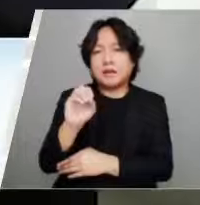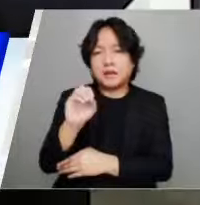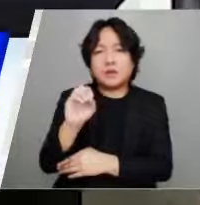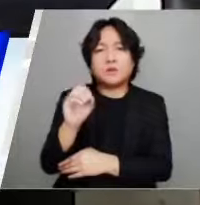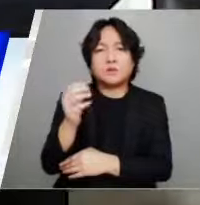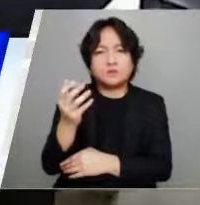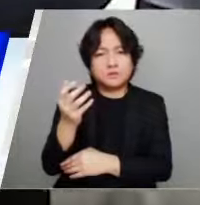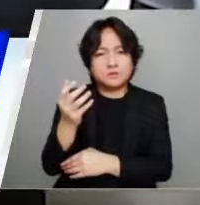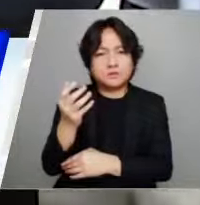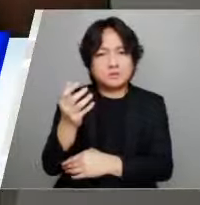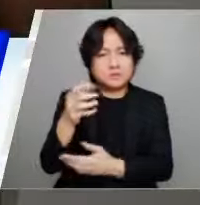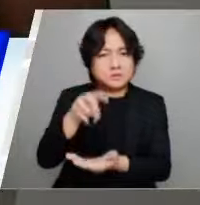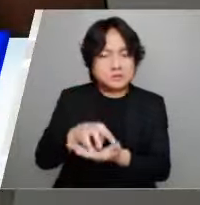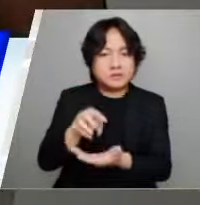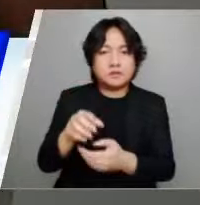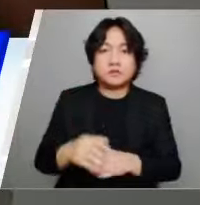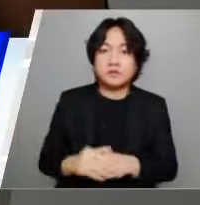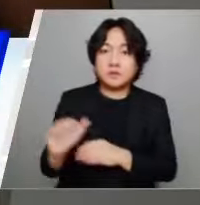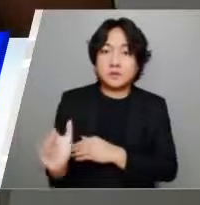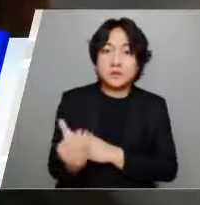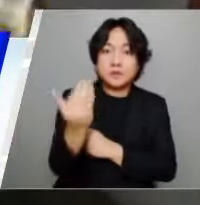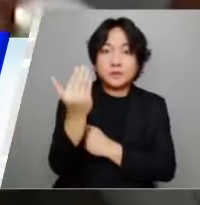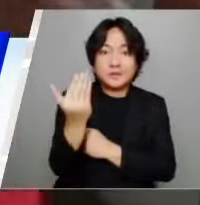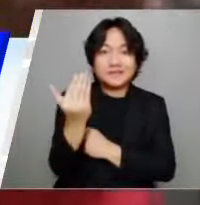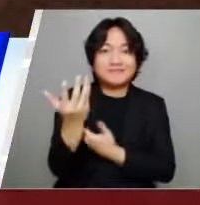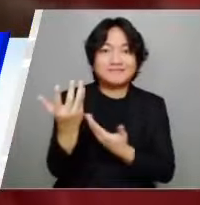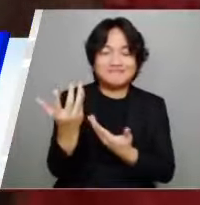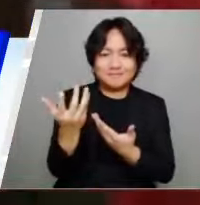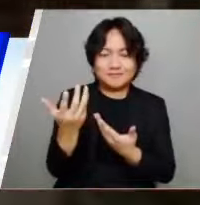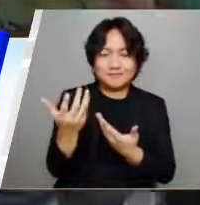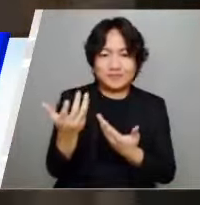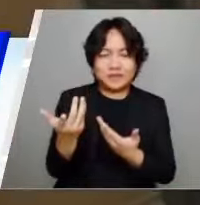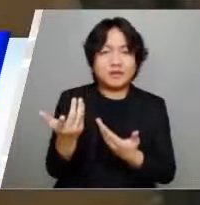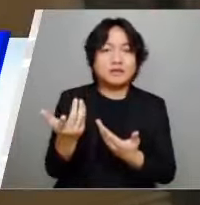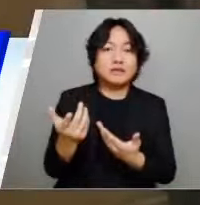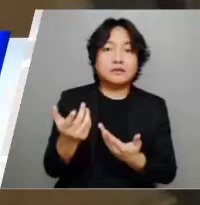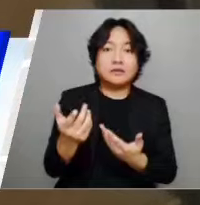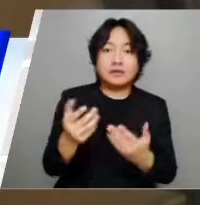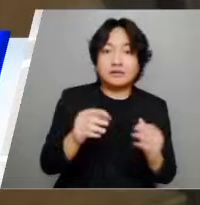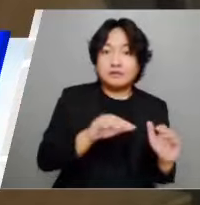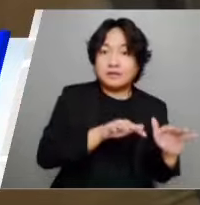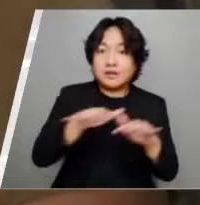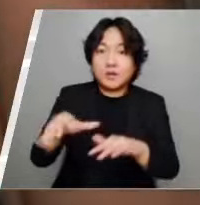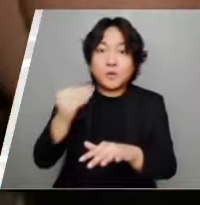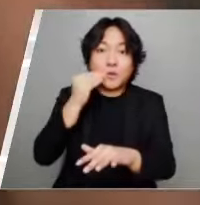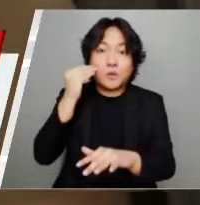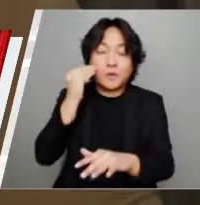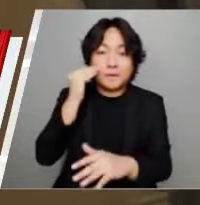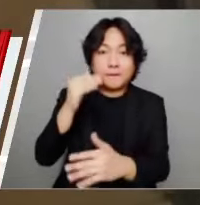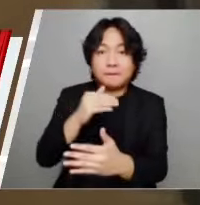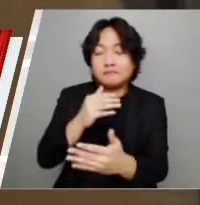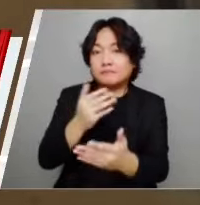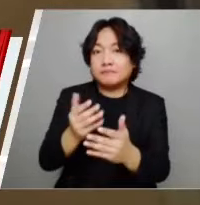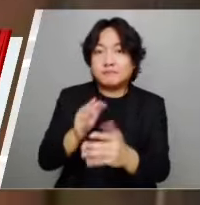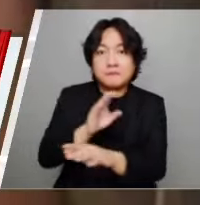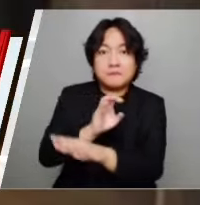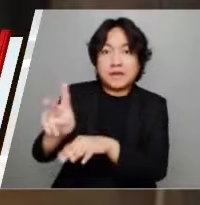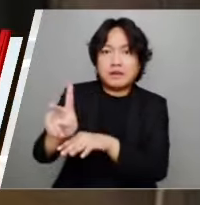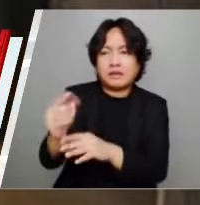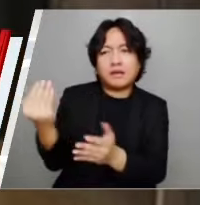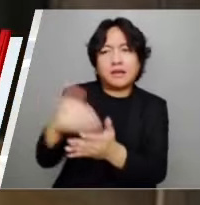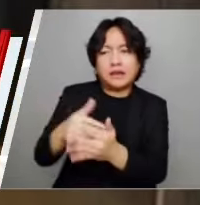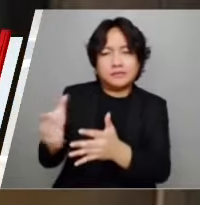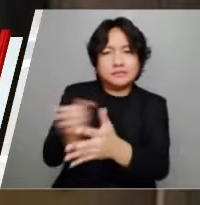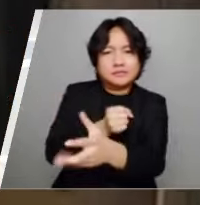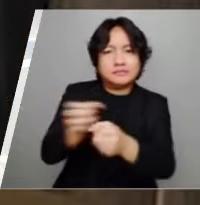Balik evacuation center ang mga lumikas nung kasagsagan ng bagyong Christine. Hindi kami masyadong makatulog, sir, kasi malakas ng hangin, sir. Baka